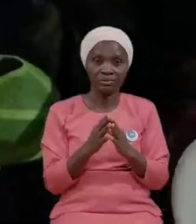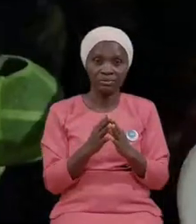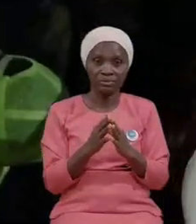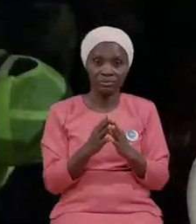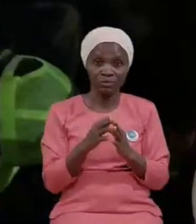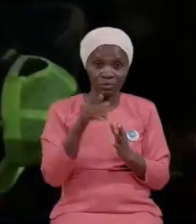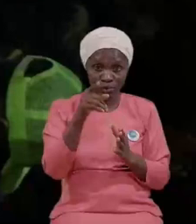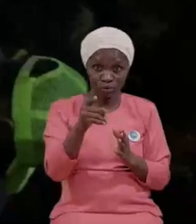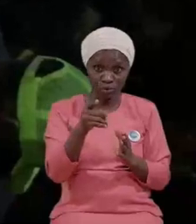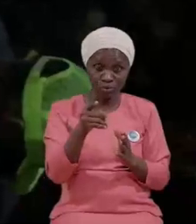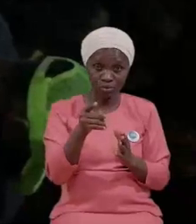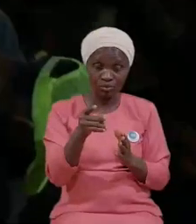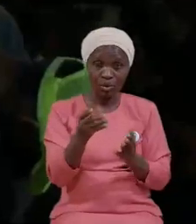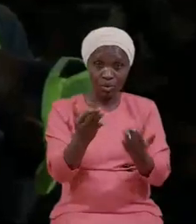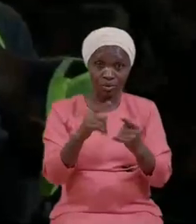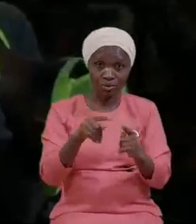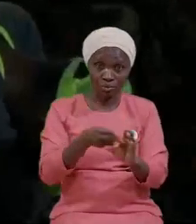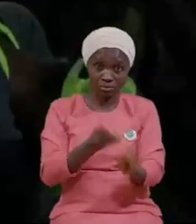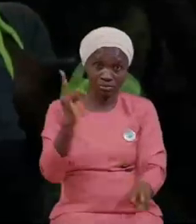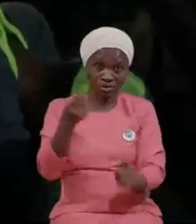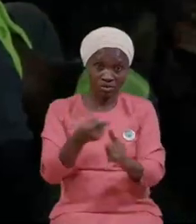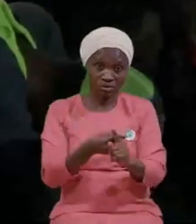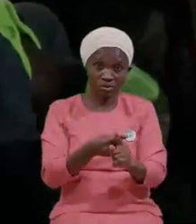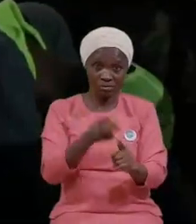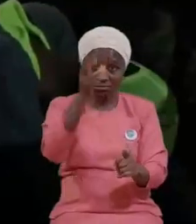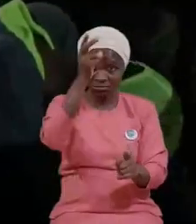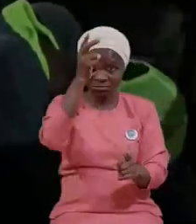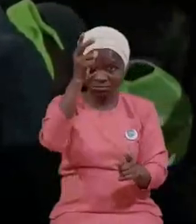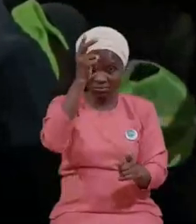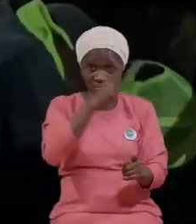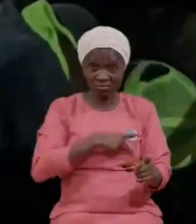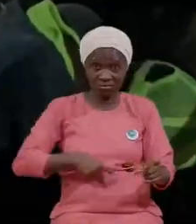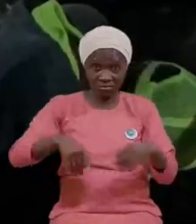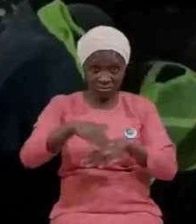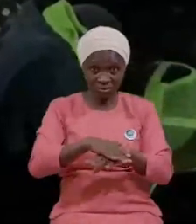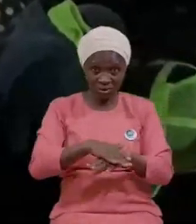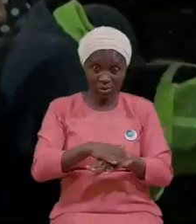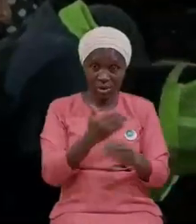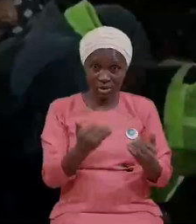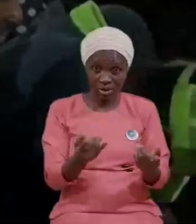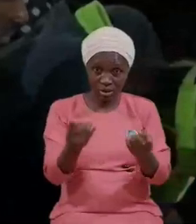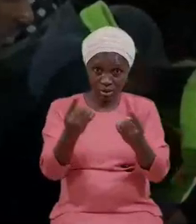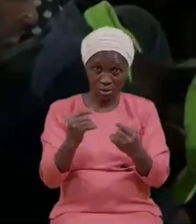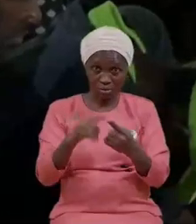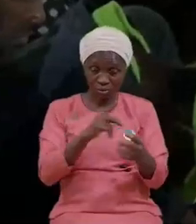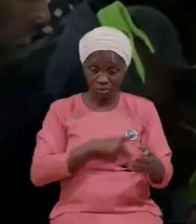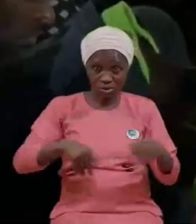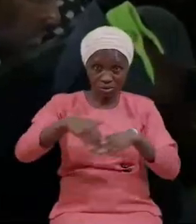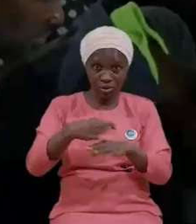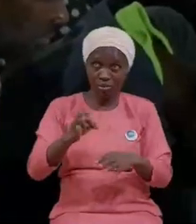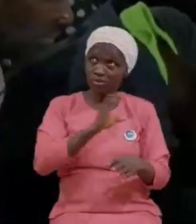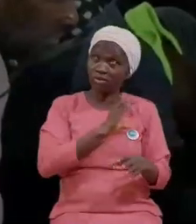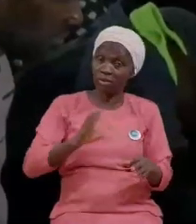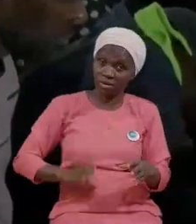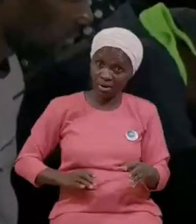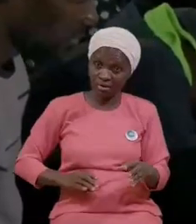Et tu te dis que tu veux te débarrasser du royaume des ténèbres et tu veux venir dans le royaume de Christ. Tu veux venir au Seigneur.